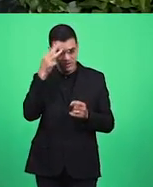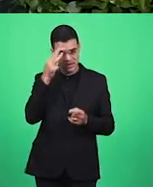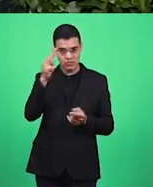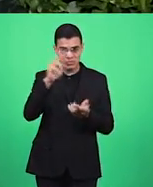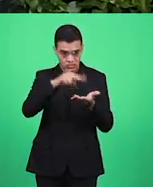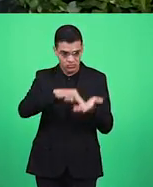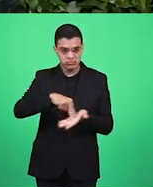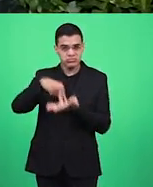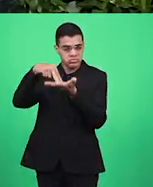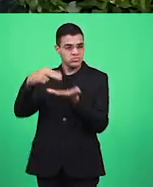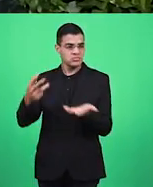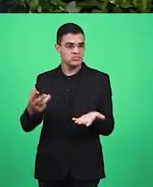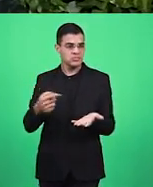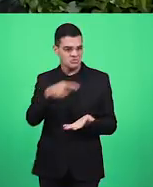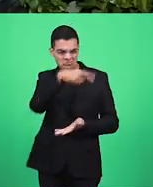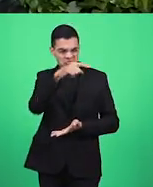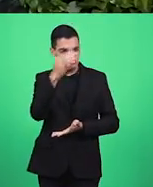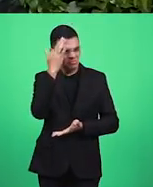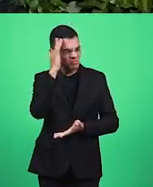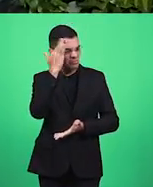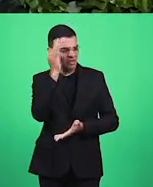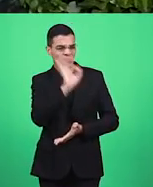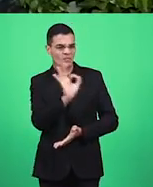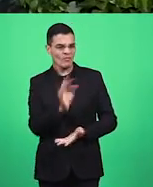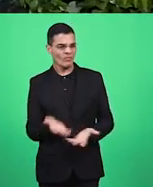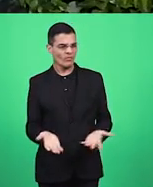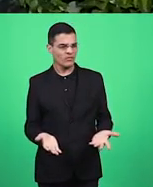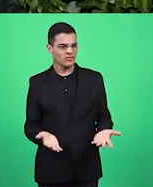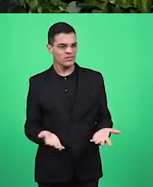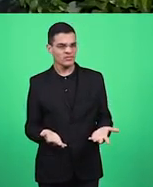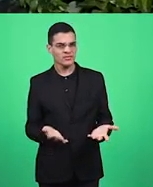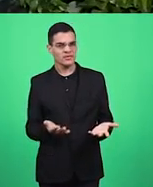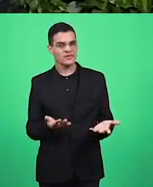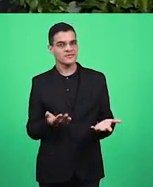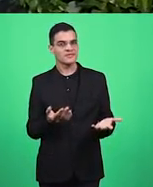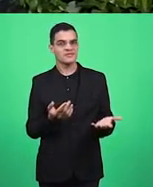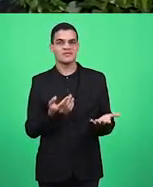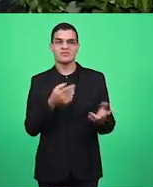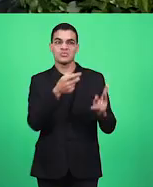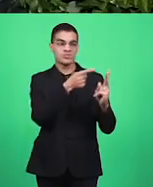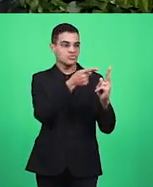и что он должен был воскреснуть на третий день? Вы этого не поняли?